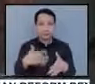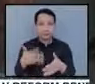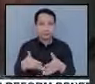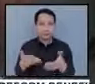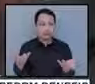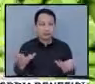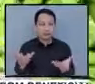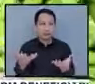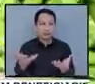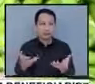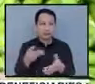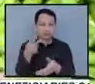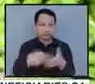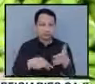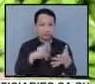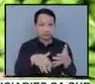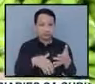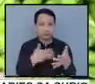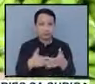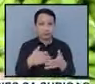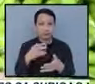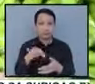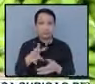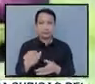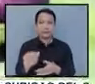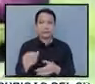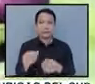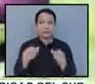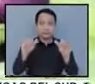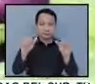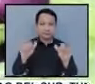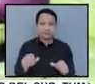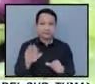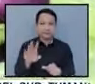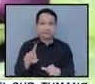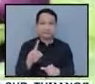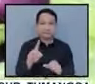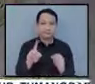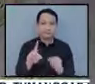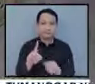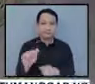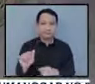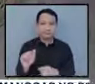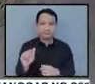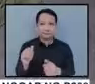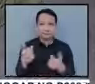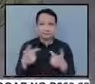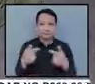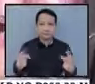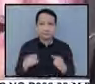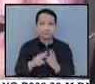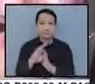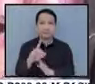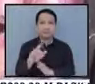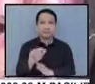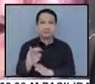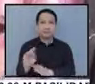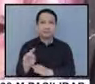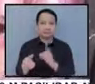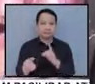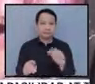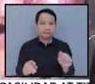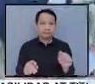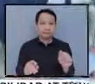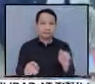priceless ng ibang produkto sa Kadiwa sa official Facebook pages ng DA na Agribusiness Development Center ADC at DA